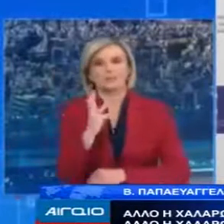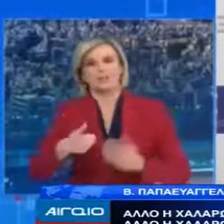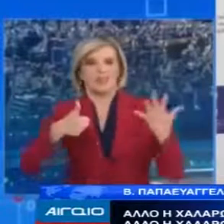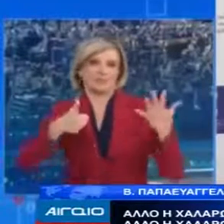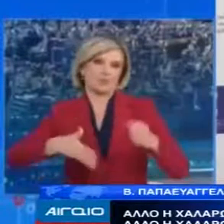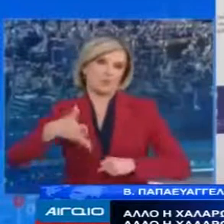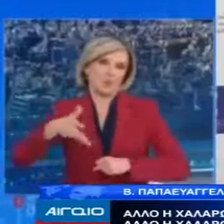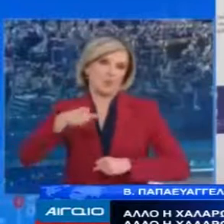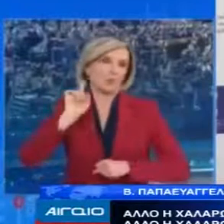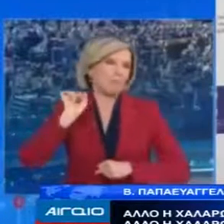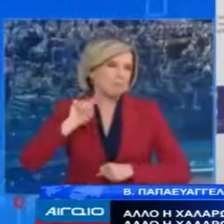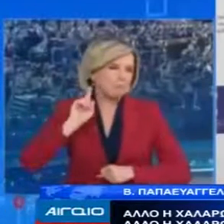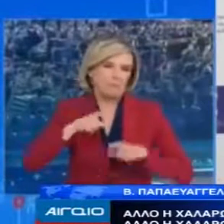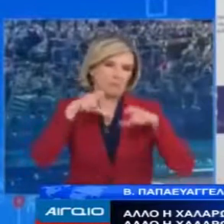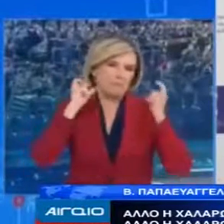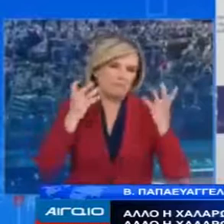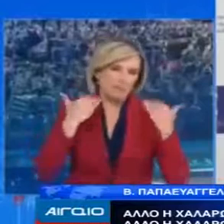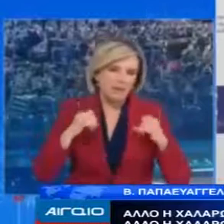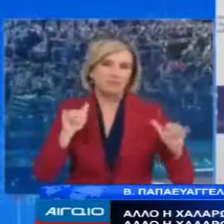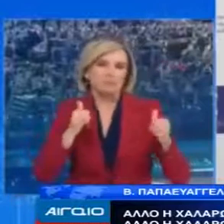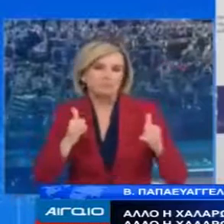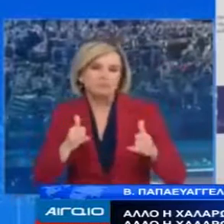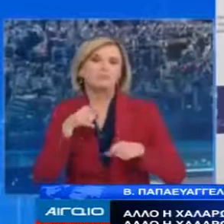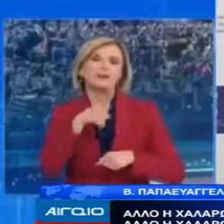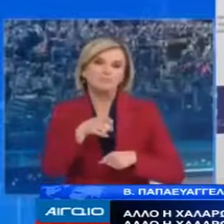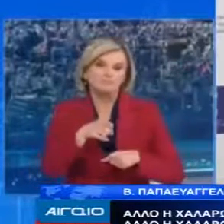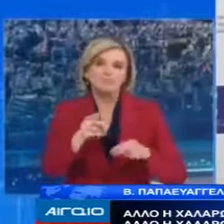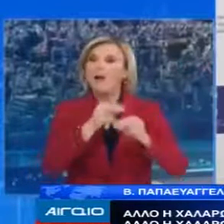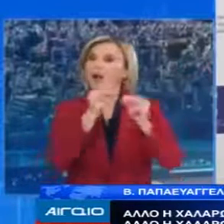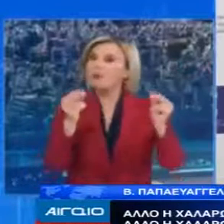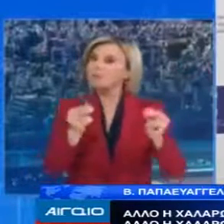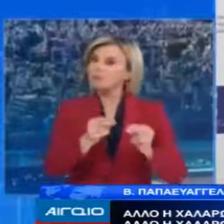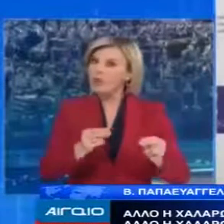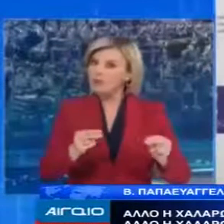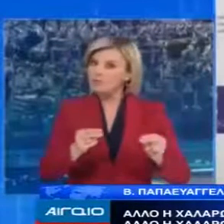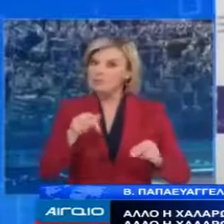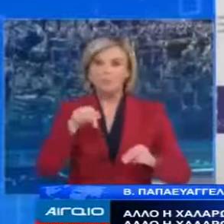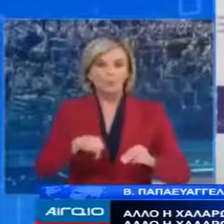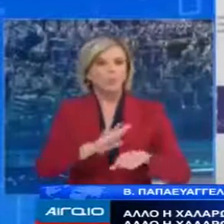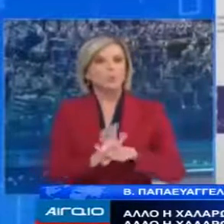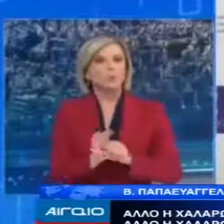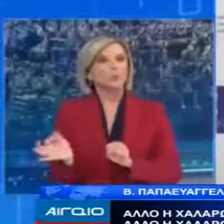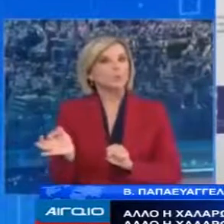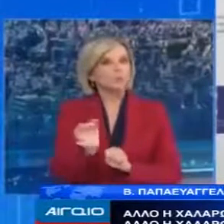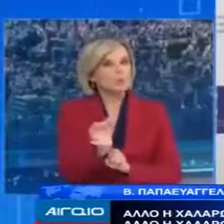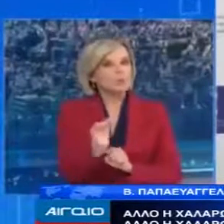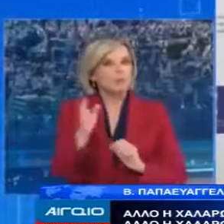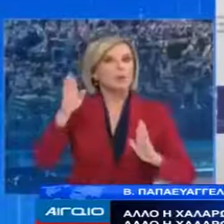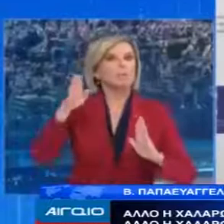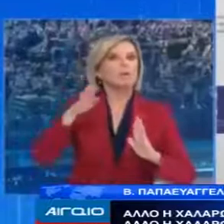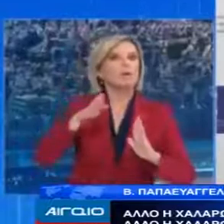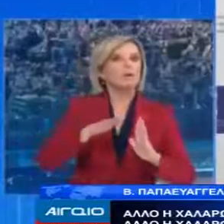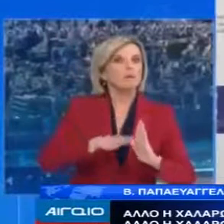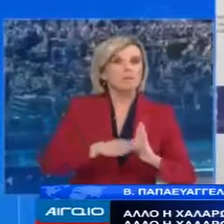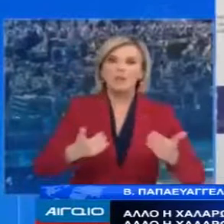ετών, με αποτέλεσμα την πτώση της μέσης ηλικίας των νέων κρουσμάτων από τα 44 στα 40 χρόνια. Είναι